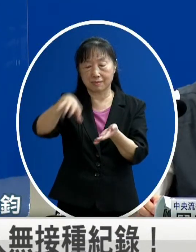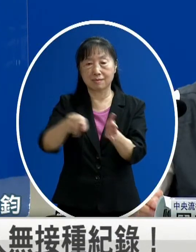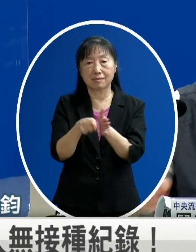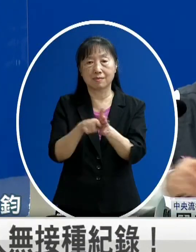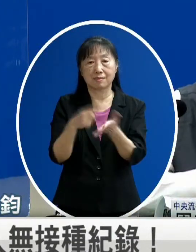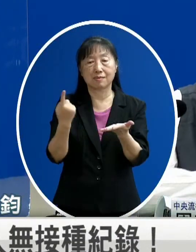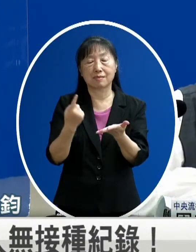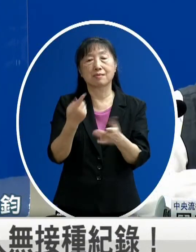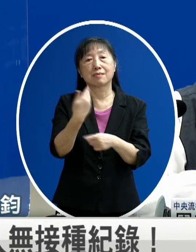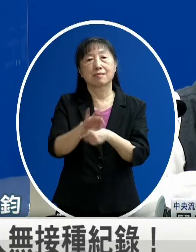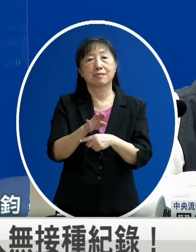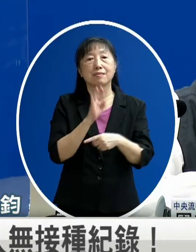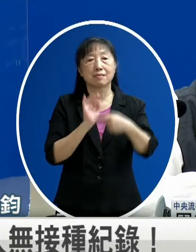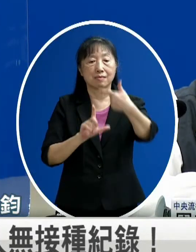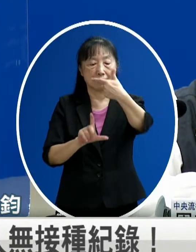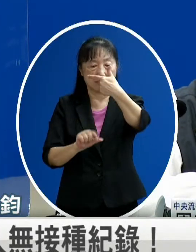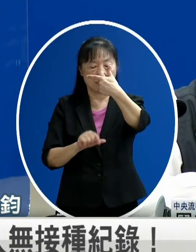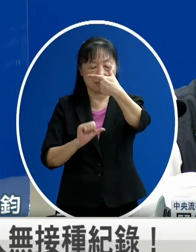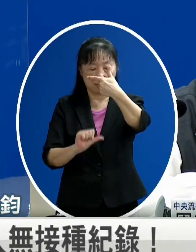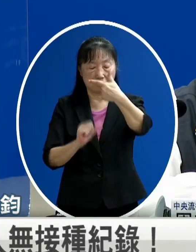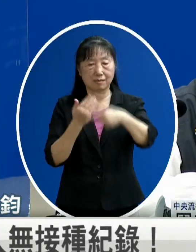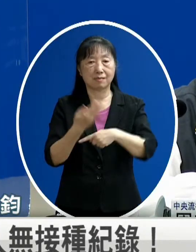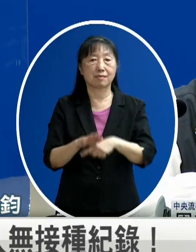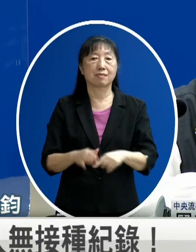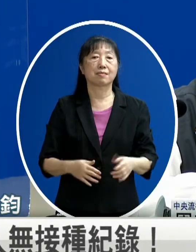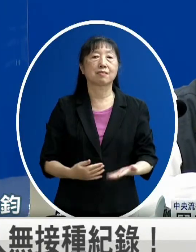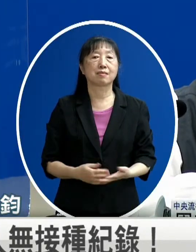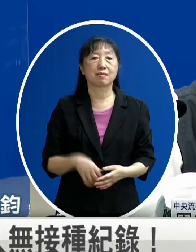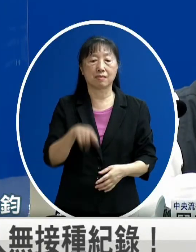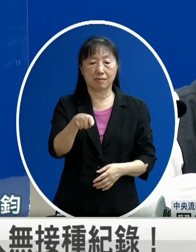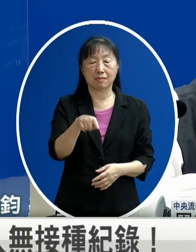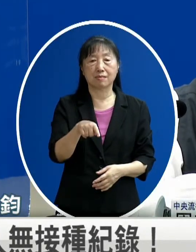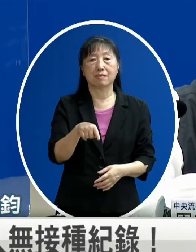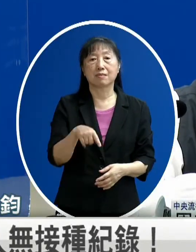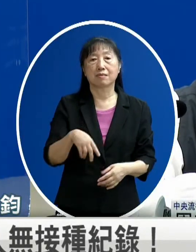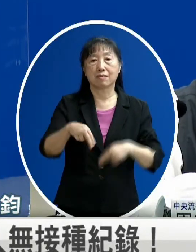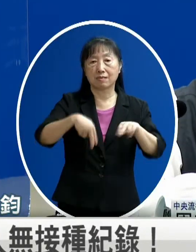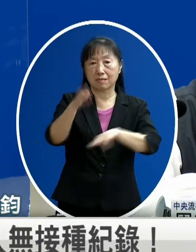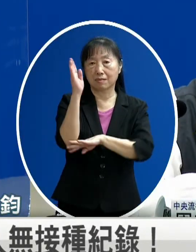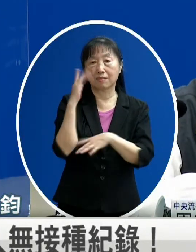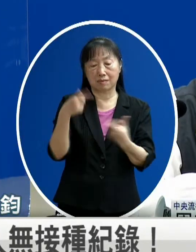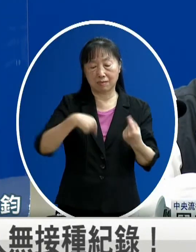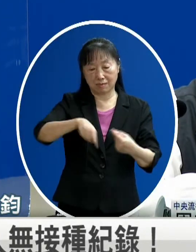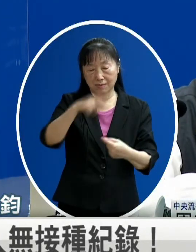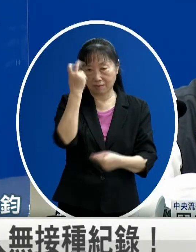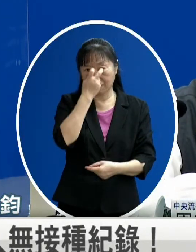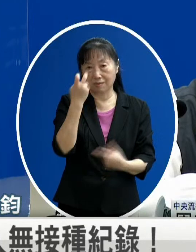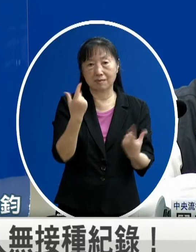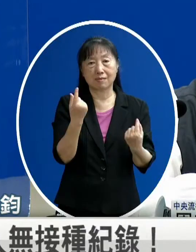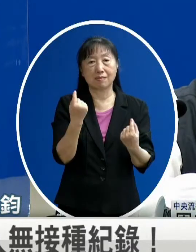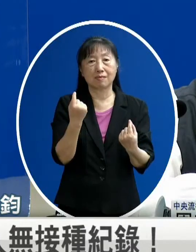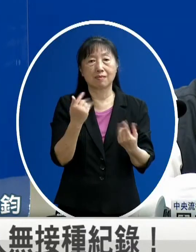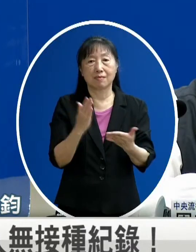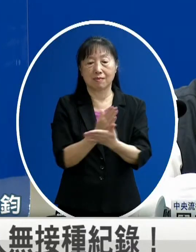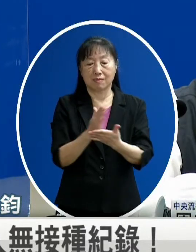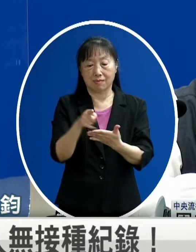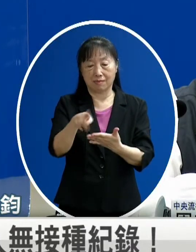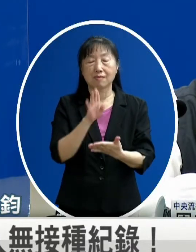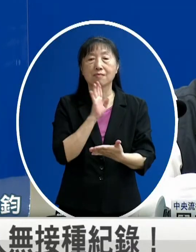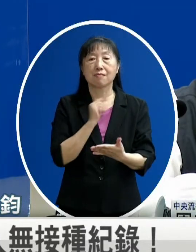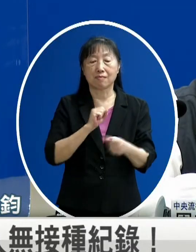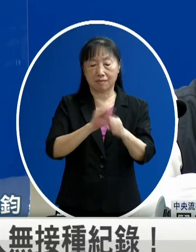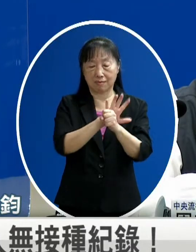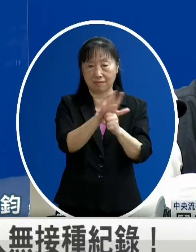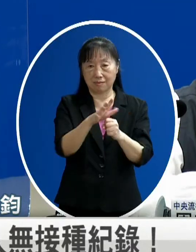幸过世，死亡日期是6月5号，那这个是进行了行政相验的结果，判定是有这个新冠